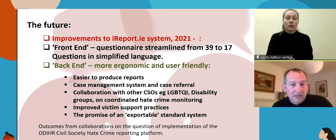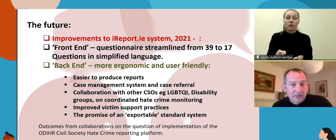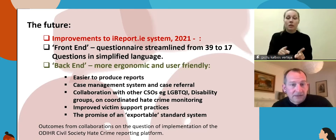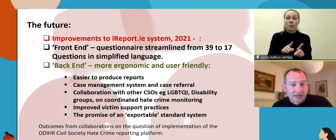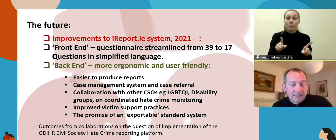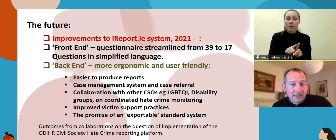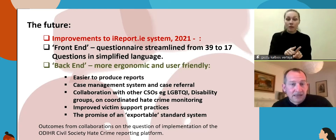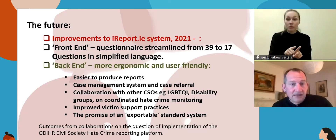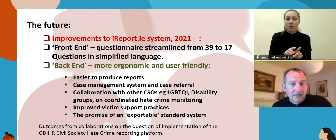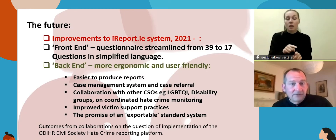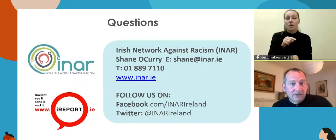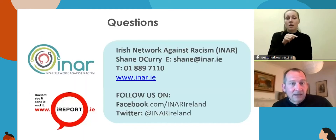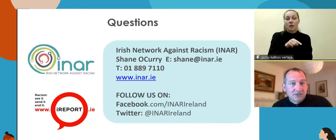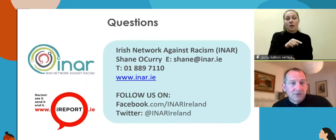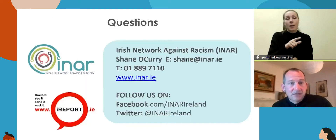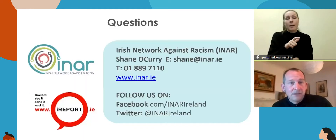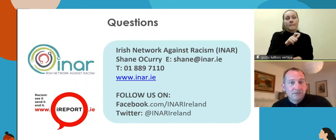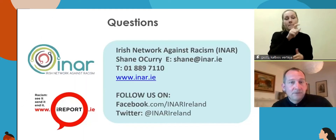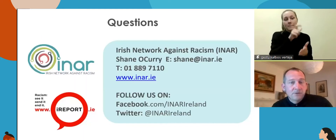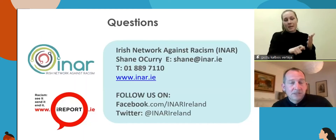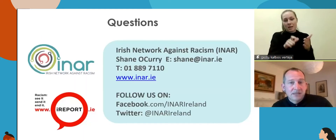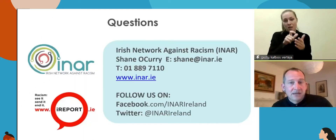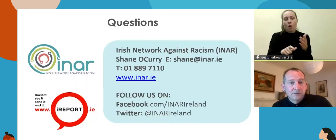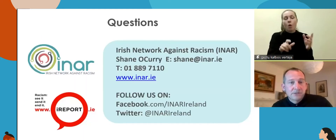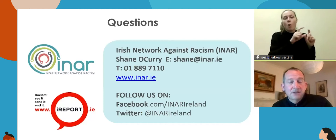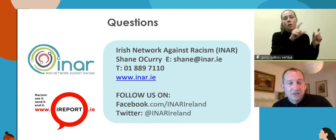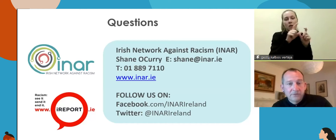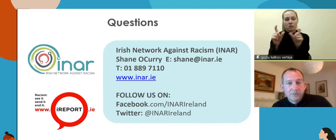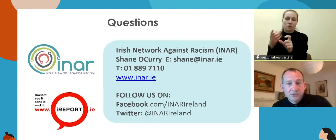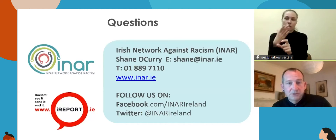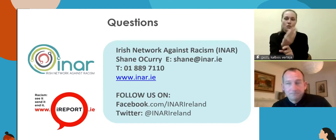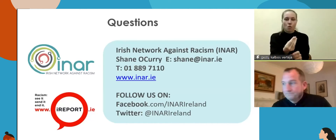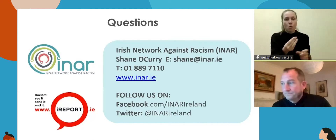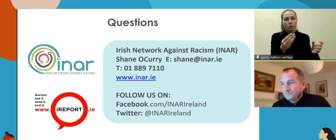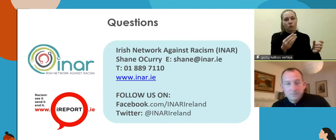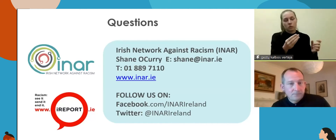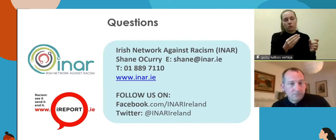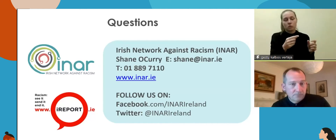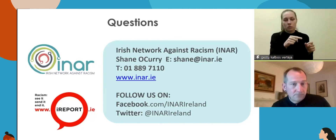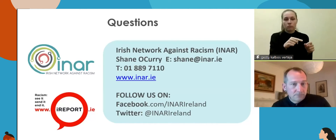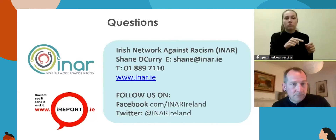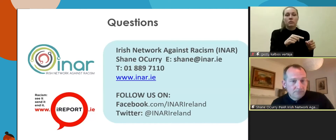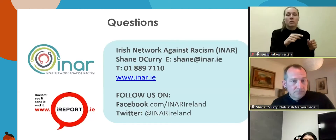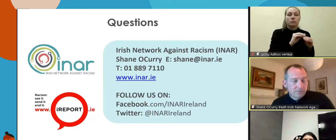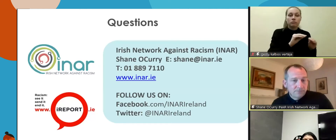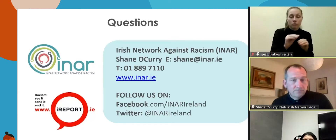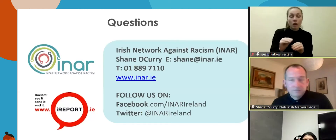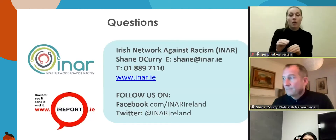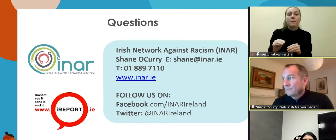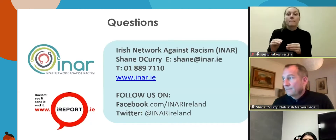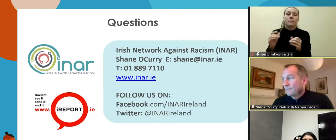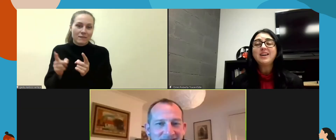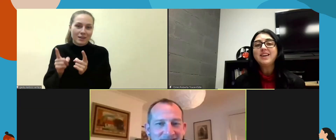plečiame ir tarp pilietinės organizacijos institucijų. Kol kas tiek, galite užduoti klausimus. Ačiū.